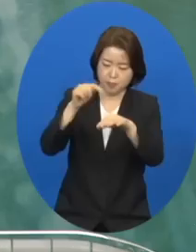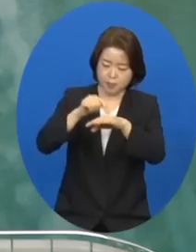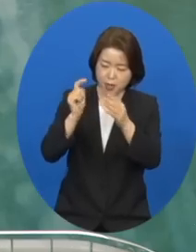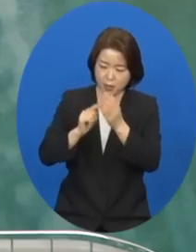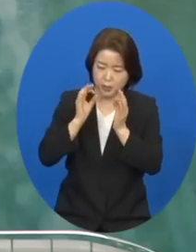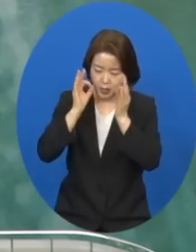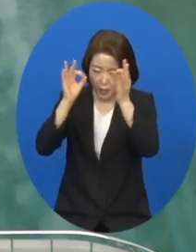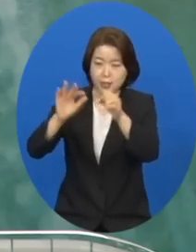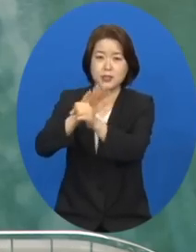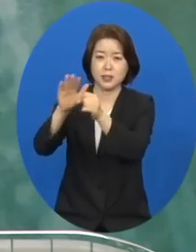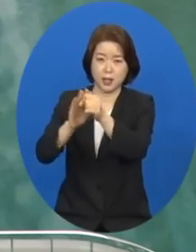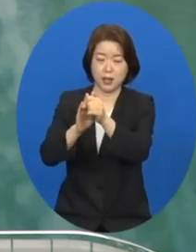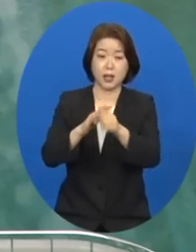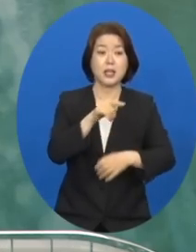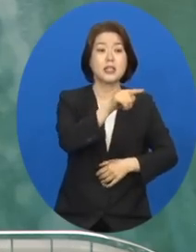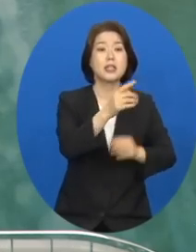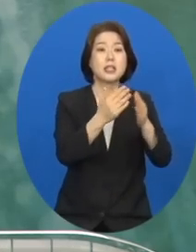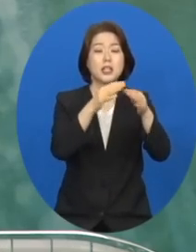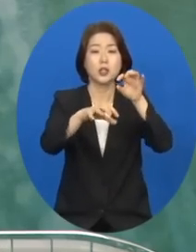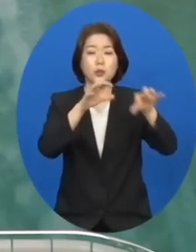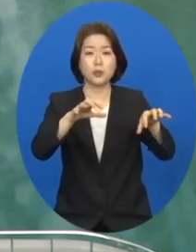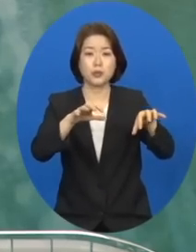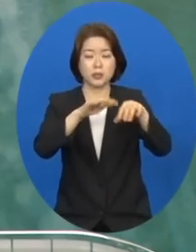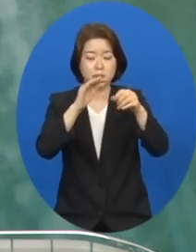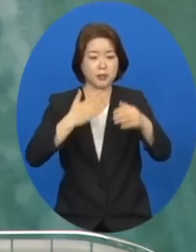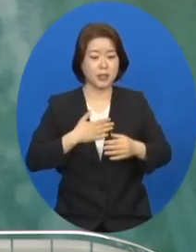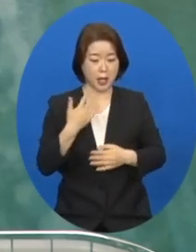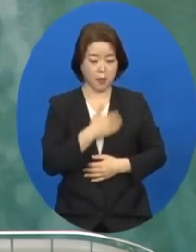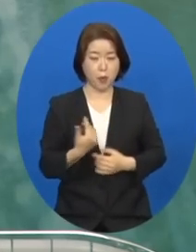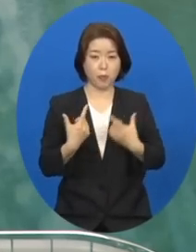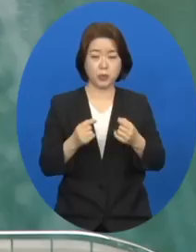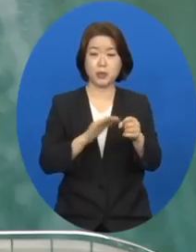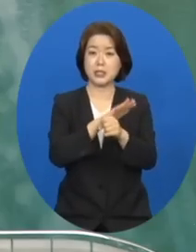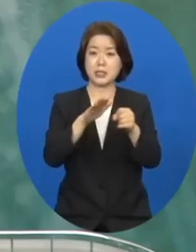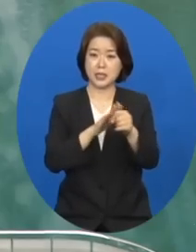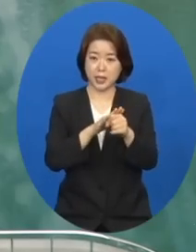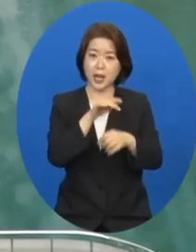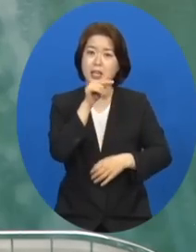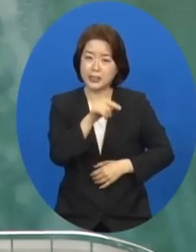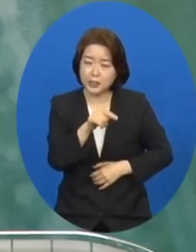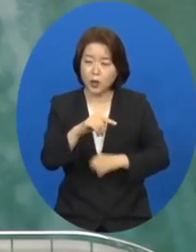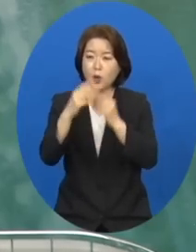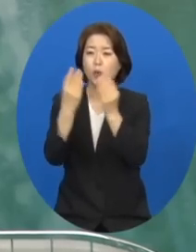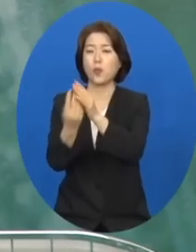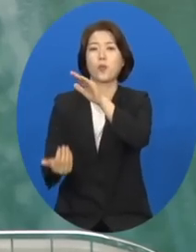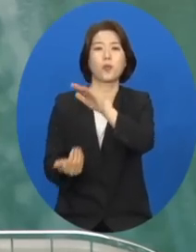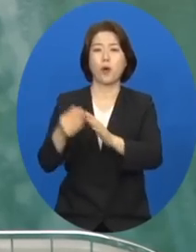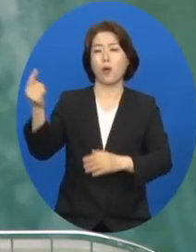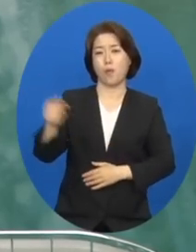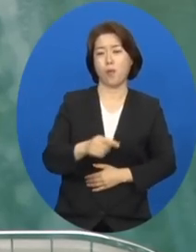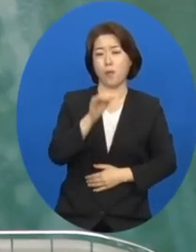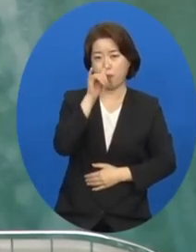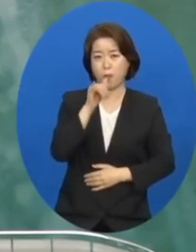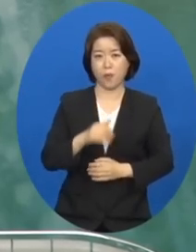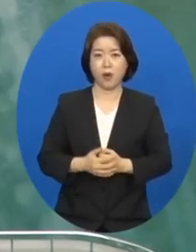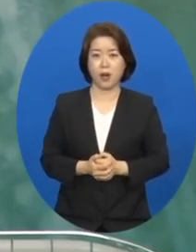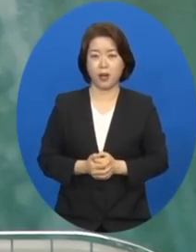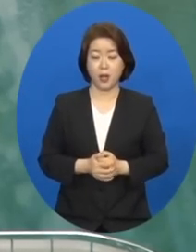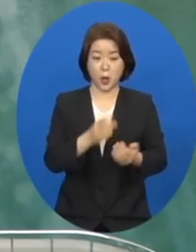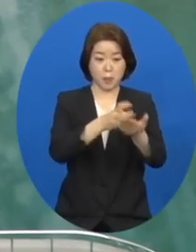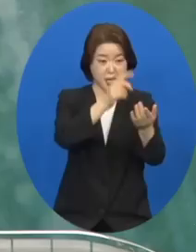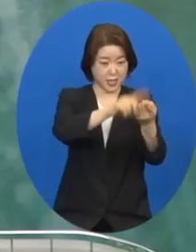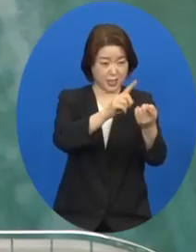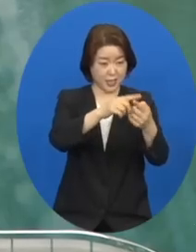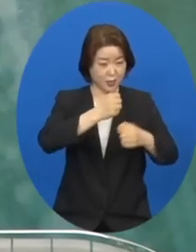내 몸과 같이 사랑하는 것을 완성 하러 오신 거예요 그래서 우리가 구약의 율법의 그대로 지키는 것은 아니지만